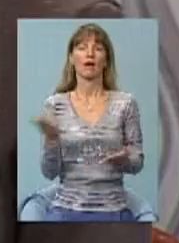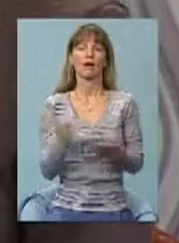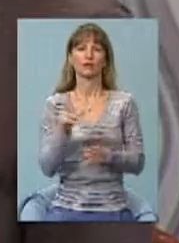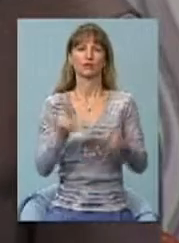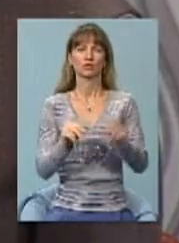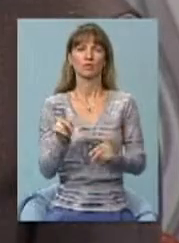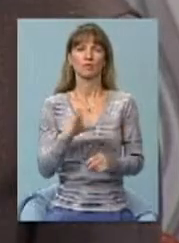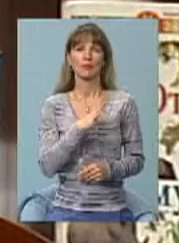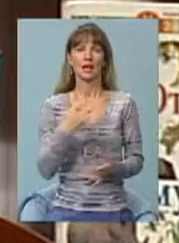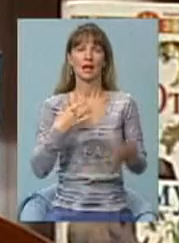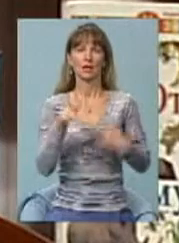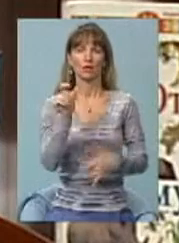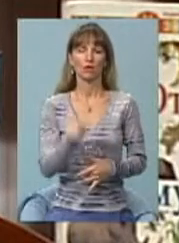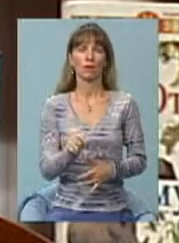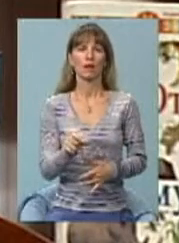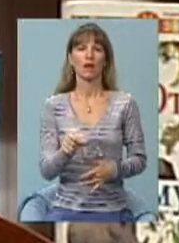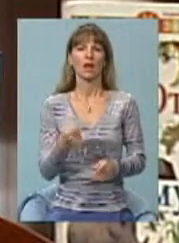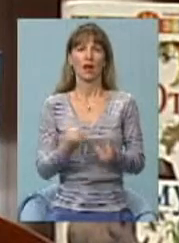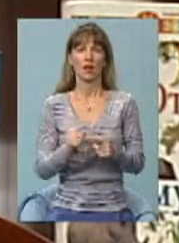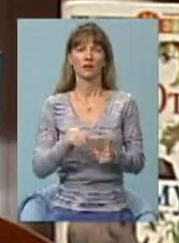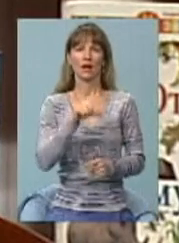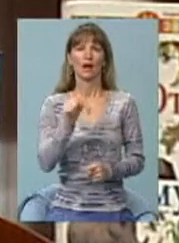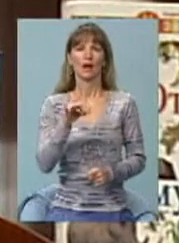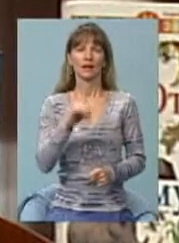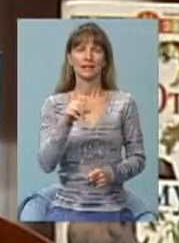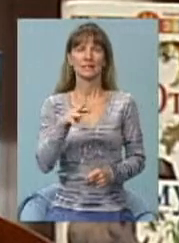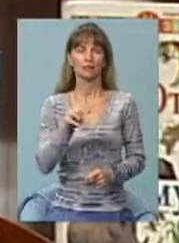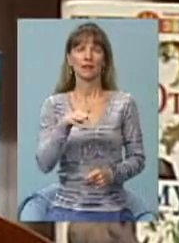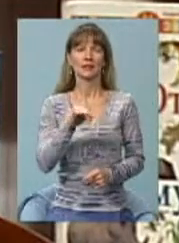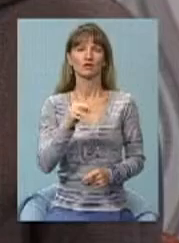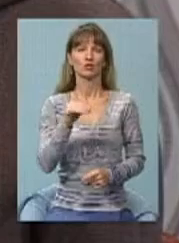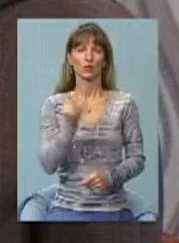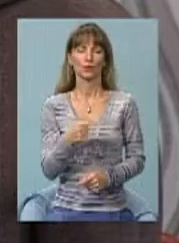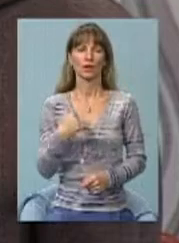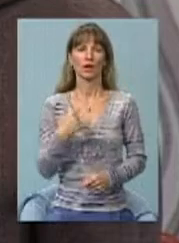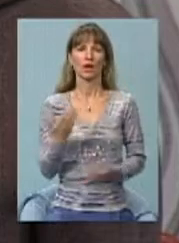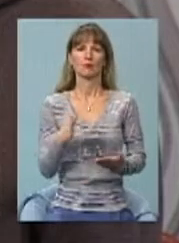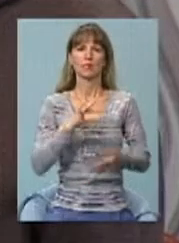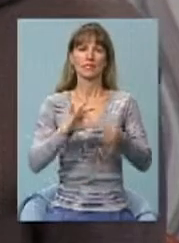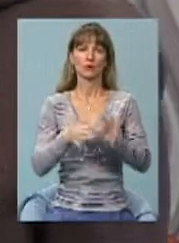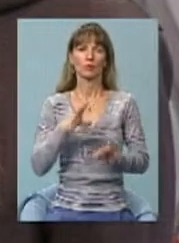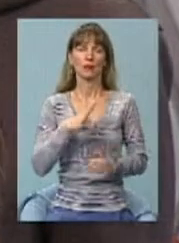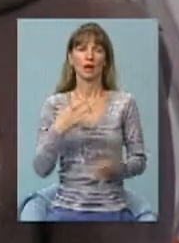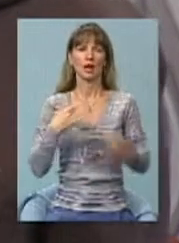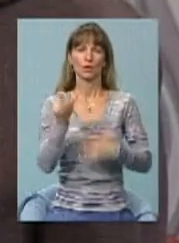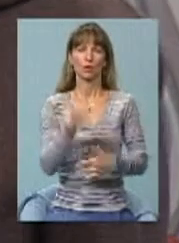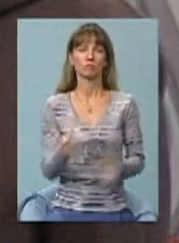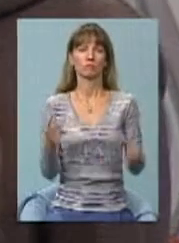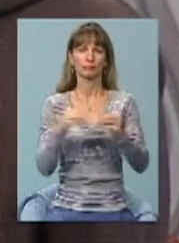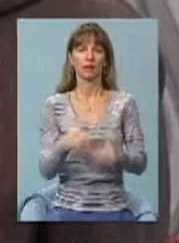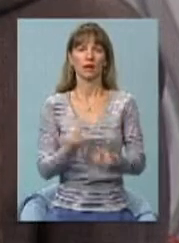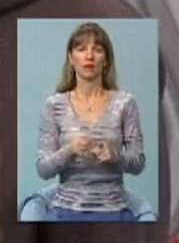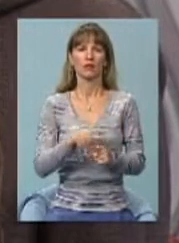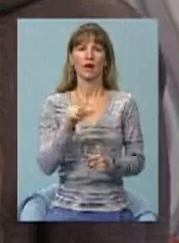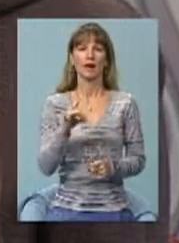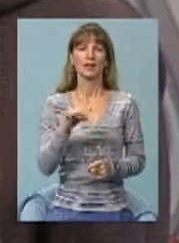бути актором? Наскільки я знаю, вони актори – це харизматичні люди, так? Да. Як, наскільки складно бути актором і як вони поєднують в собі цю